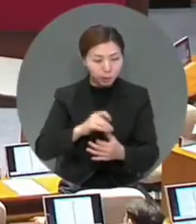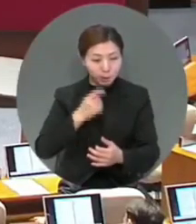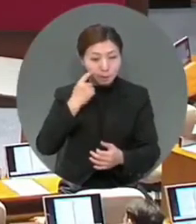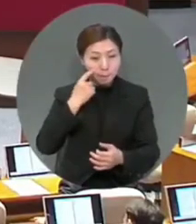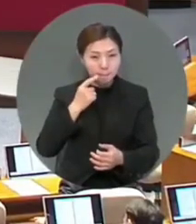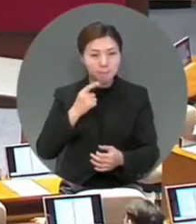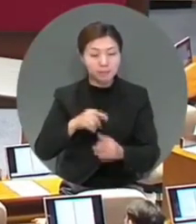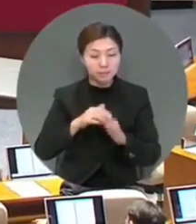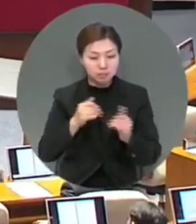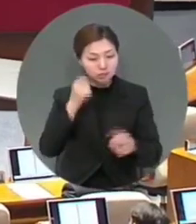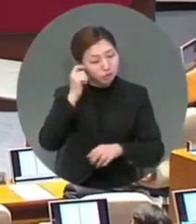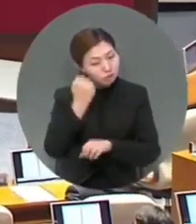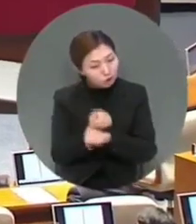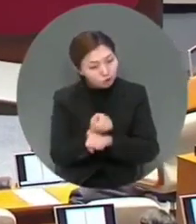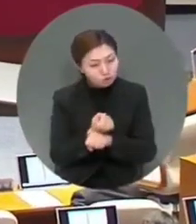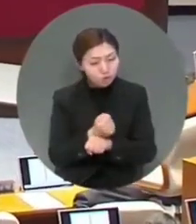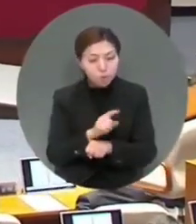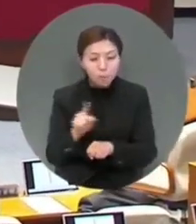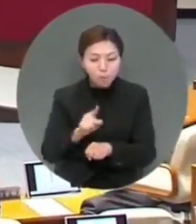이끌겠습니다.